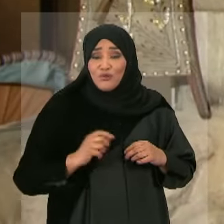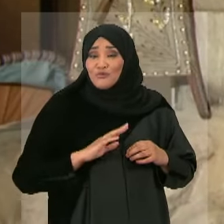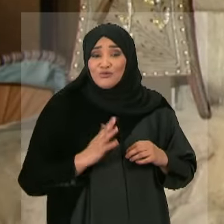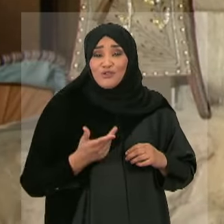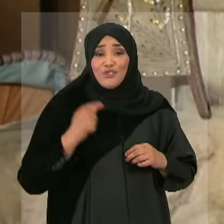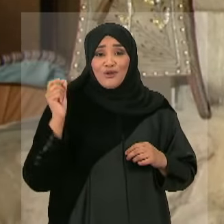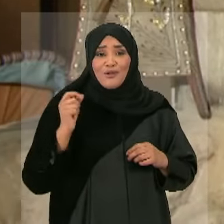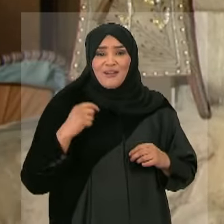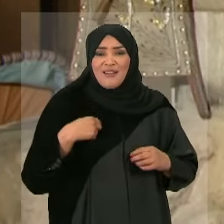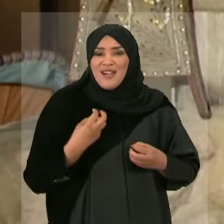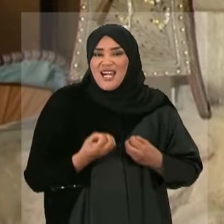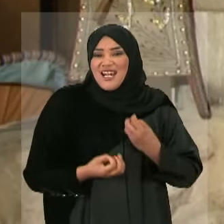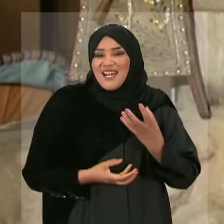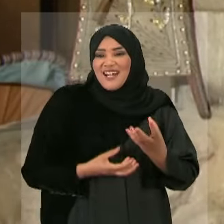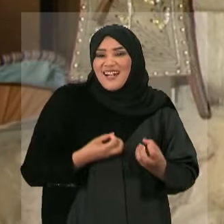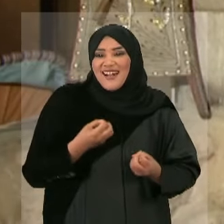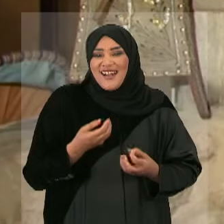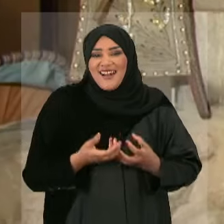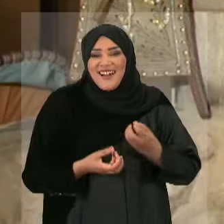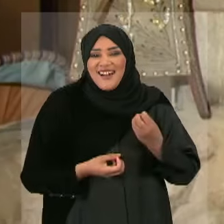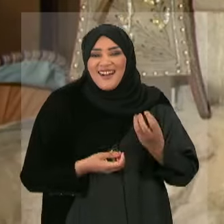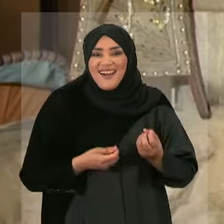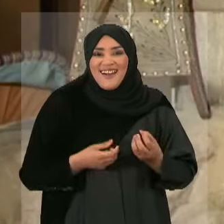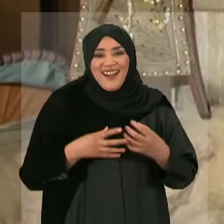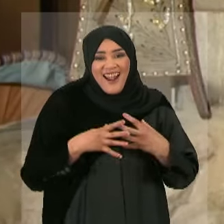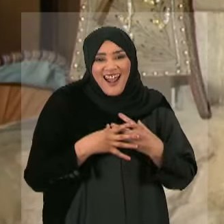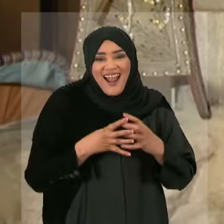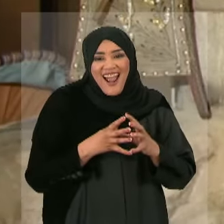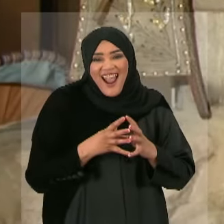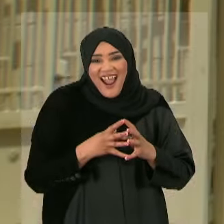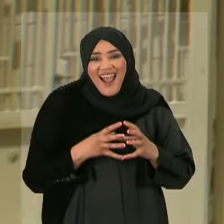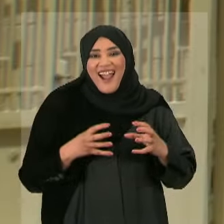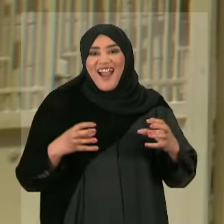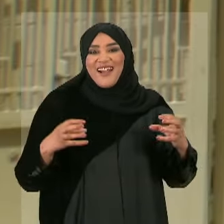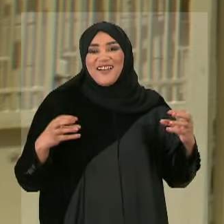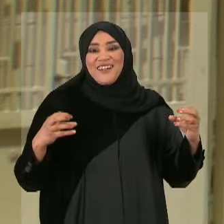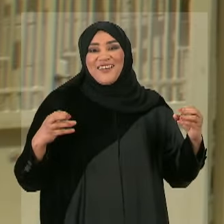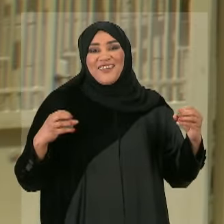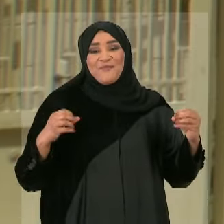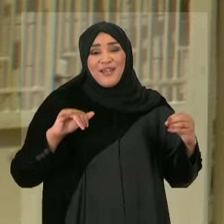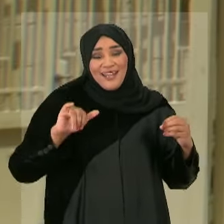بنار الهجر يا إبراهيم